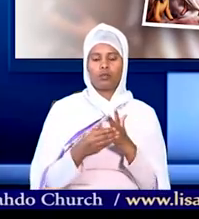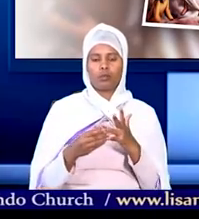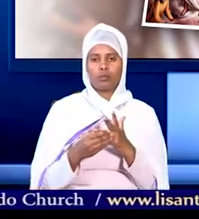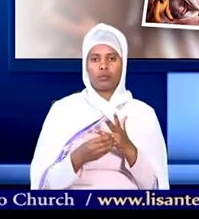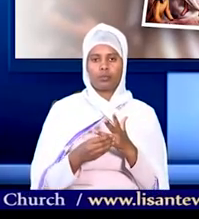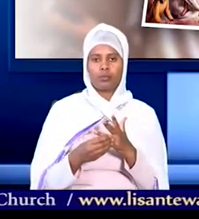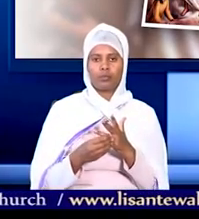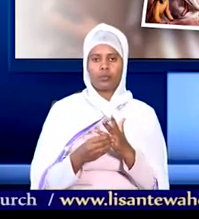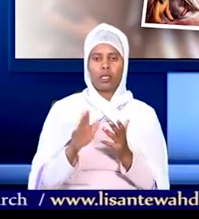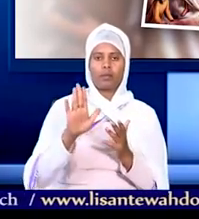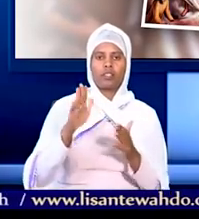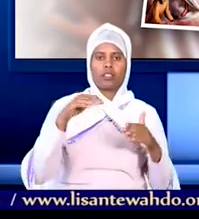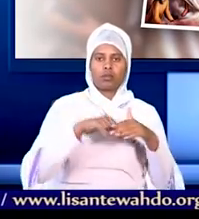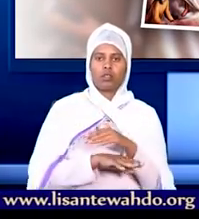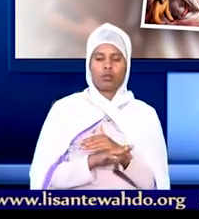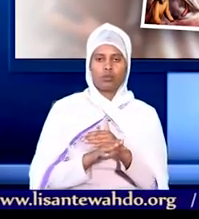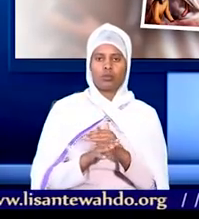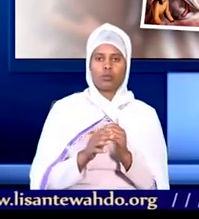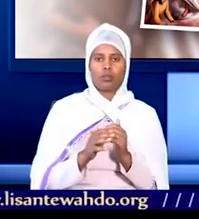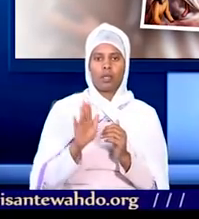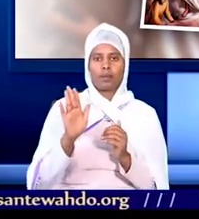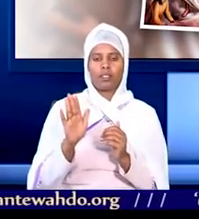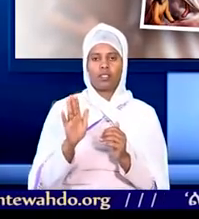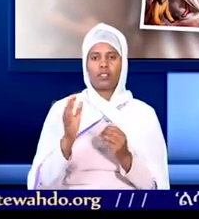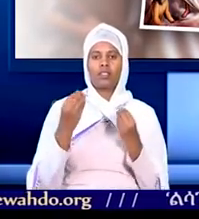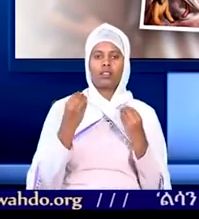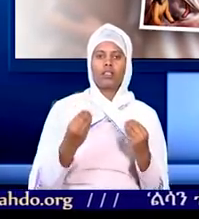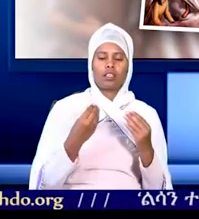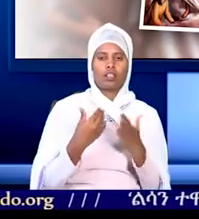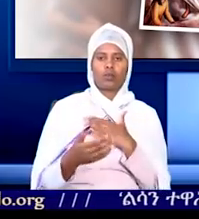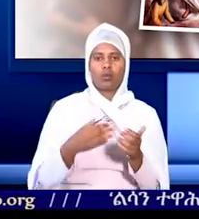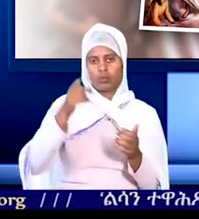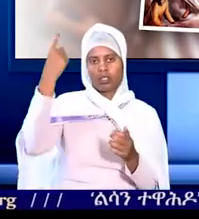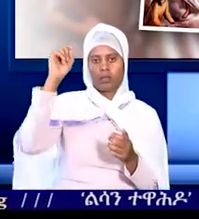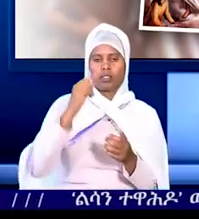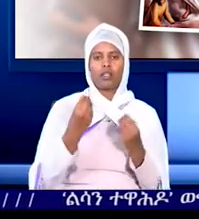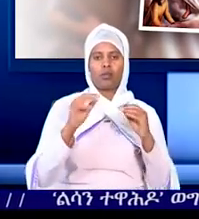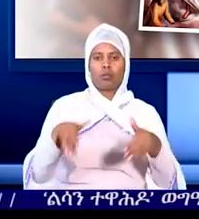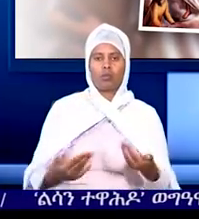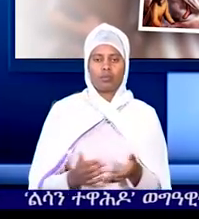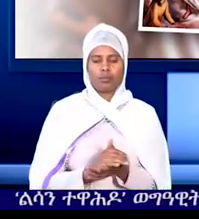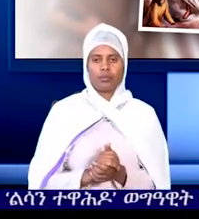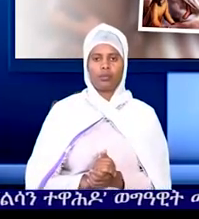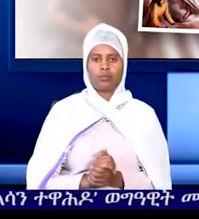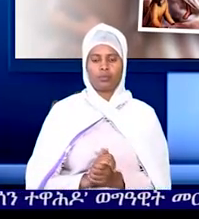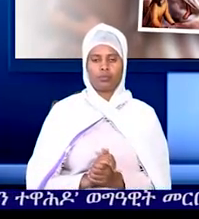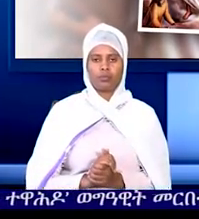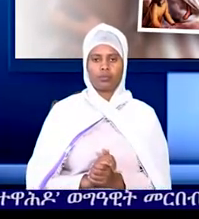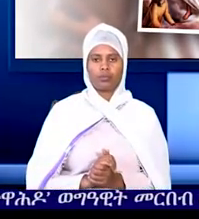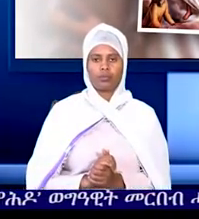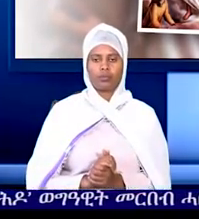ኣዳምን በዓልቲ ቤቱን ናብ ገነት ከኣቱ ከኣሉ ኣብ ገነት ከ እንታይ ገበረሎም